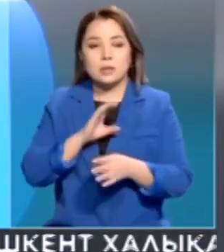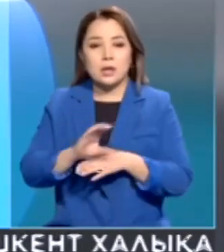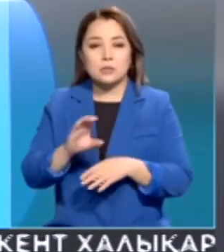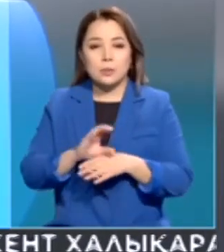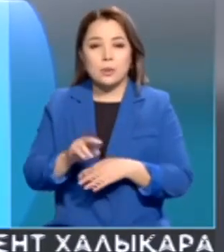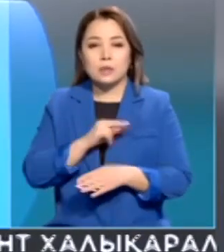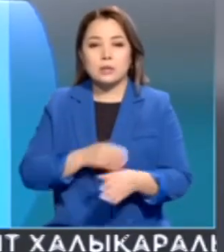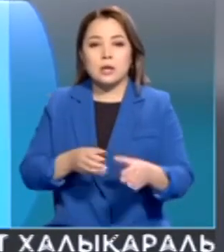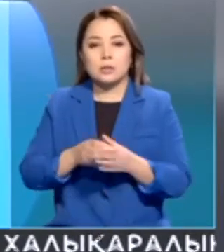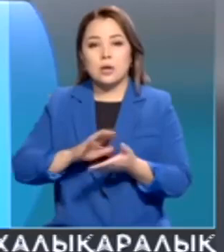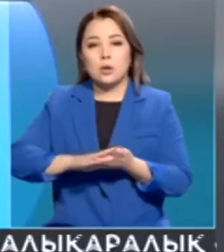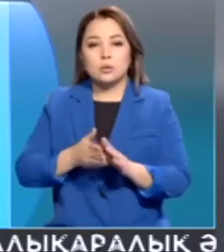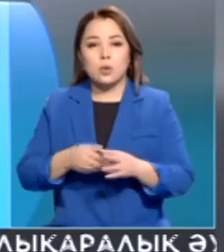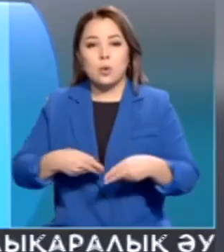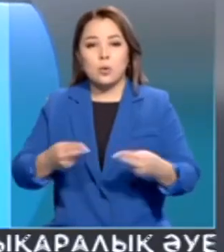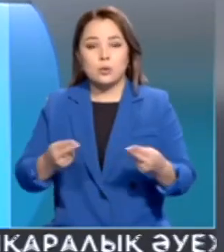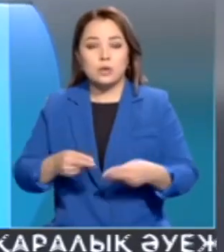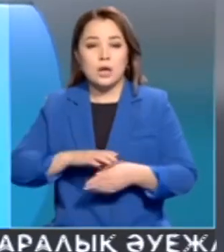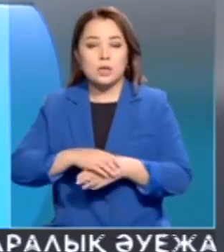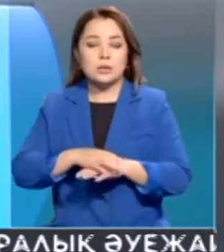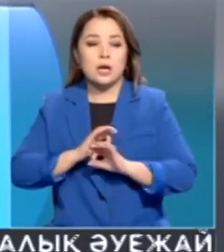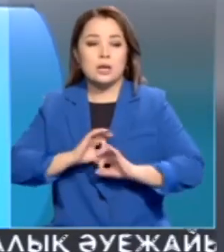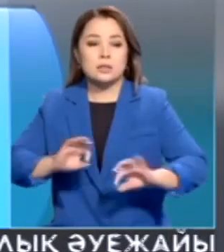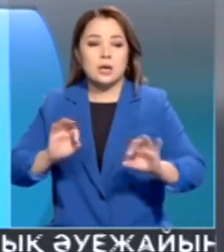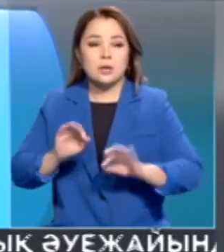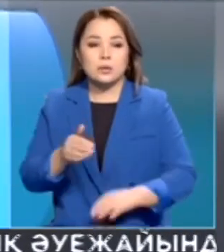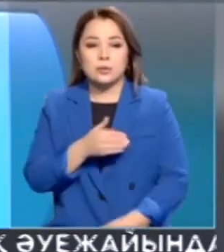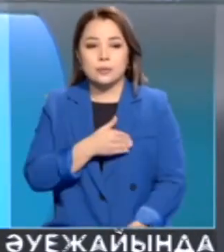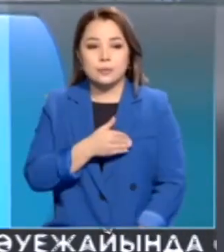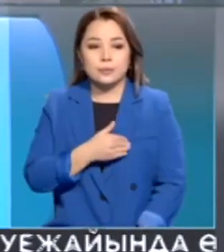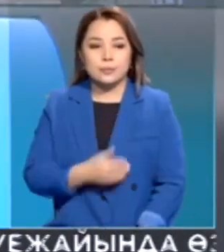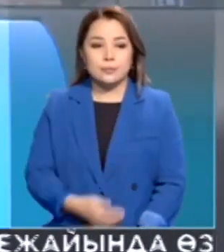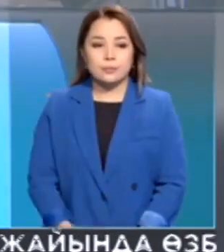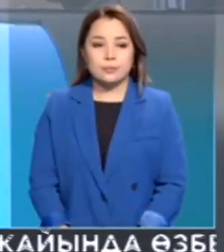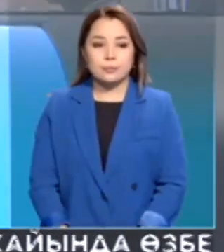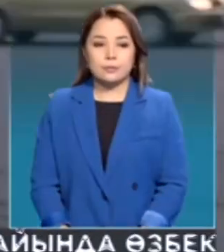қатысты келісімге қол қойған. Ташкенттен әріптесі Мағырке Бектас баяндайды.